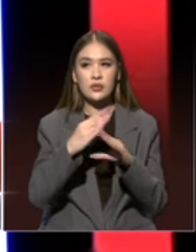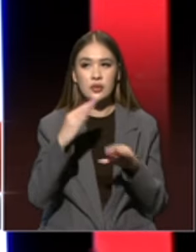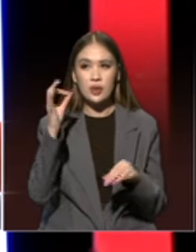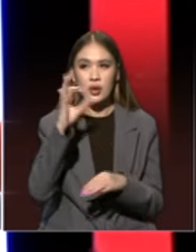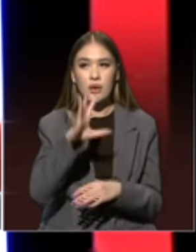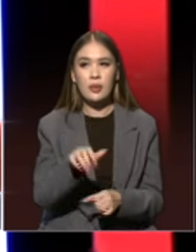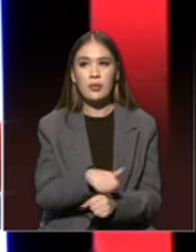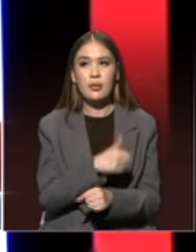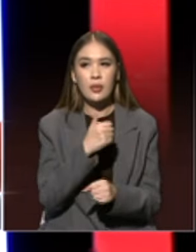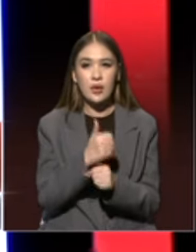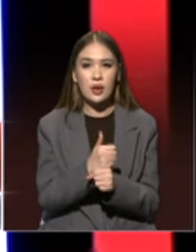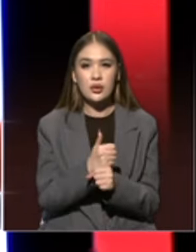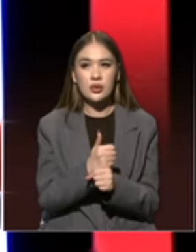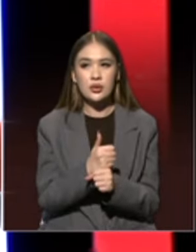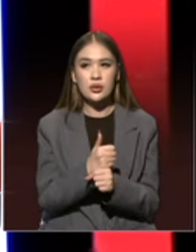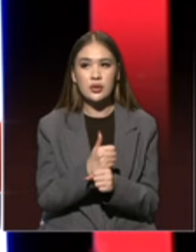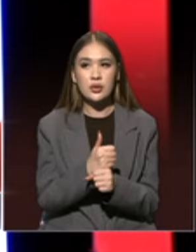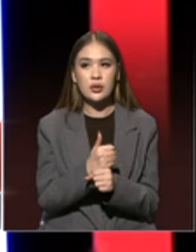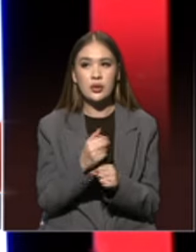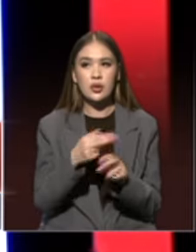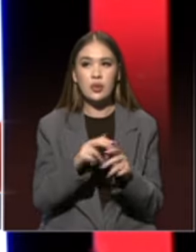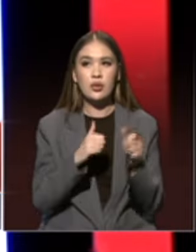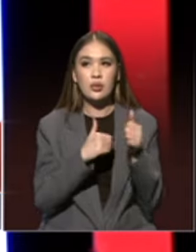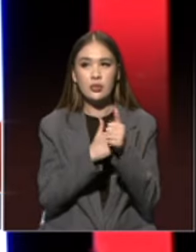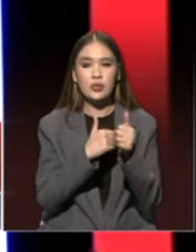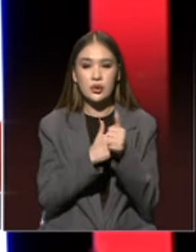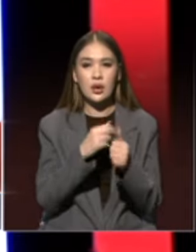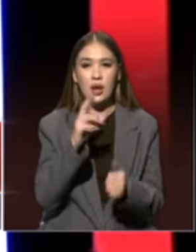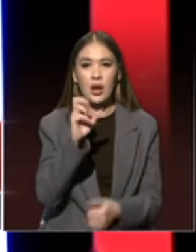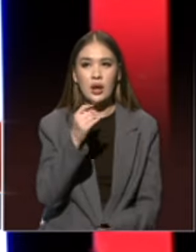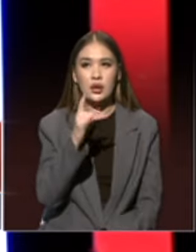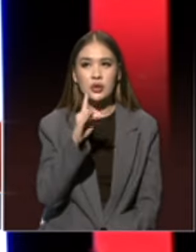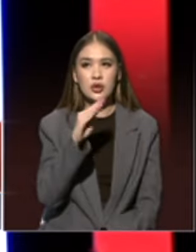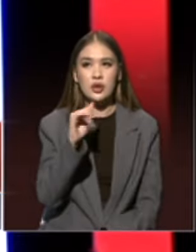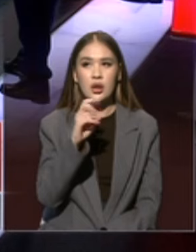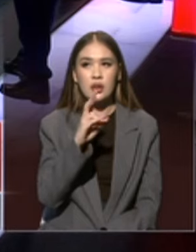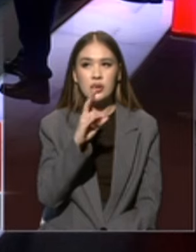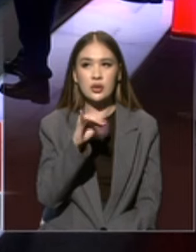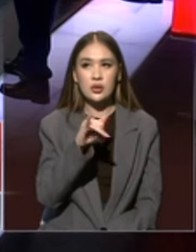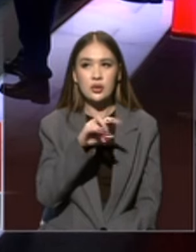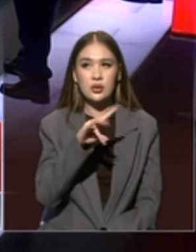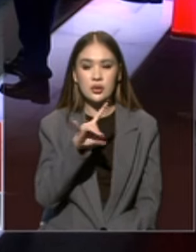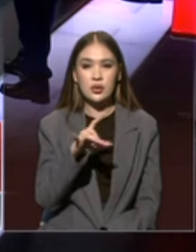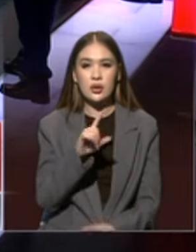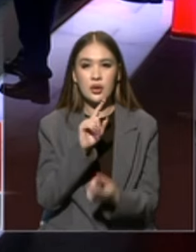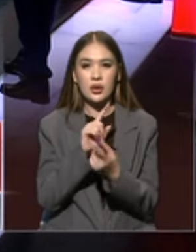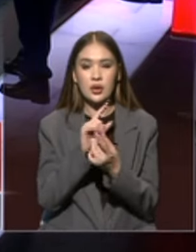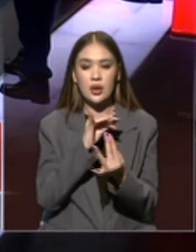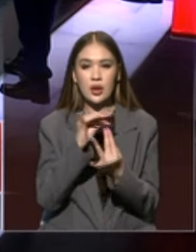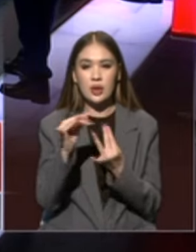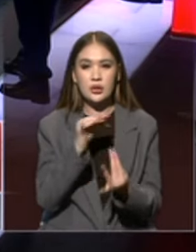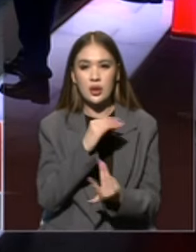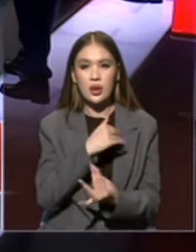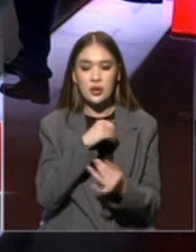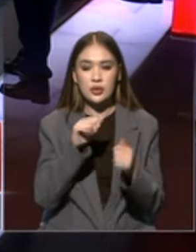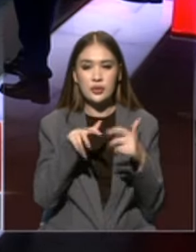бөлімінің басшысының орынбасары Жанболат Қайыржан мырзамен байланысқа шықсақ. Жанболат мырза, ассалаумағалейкум.